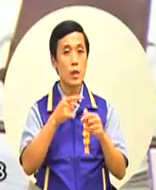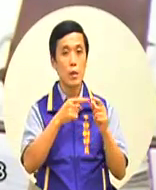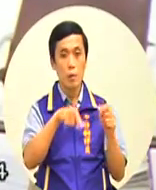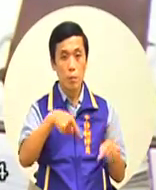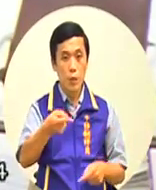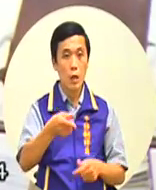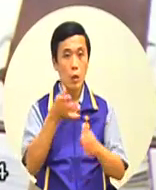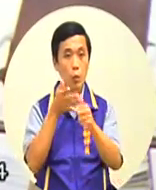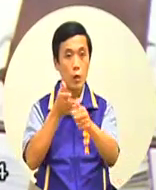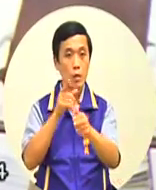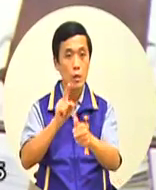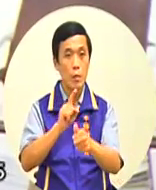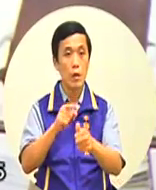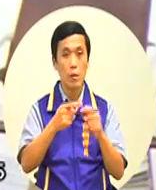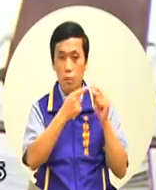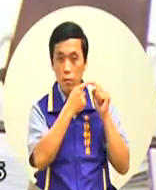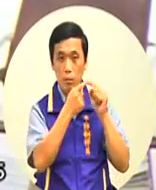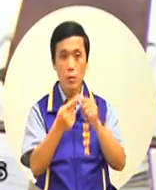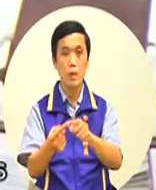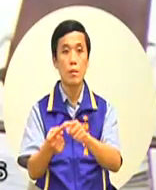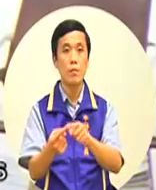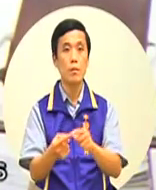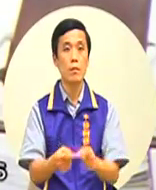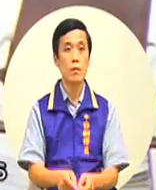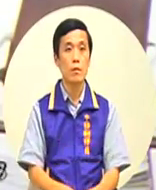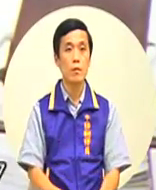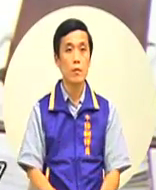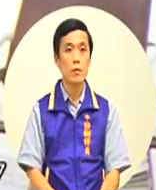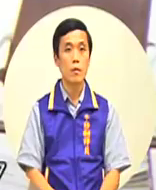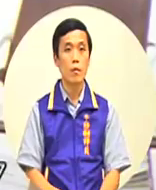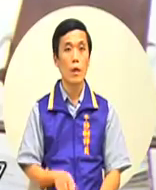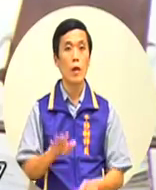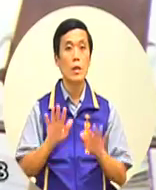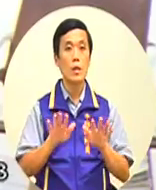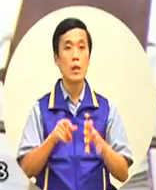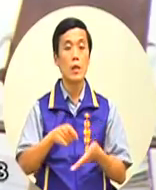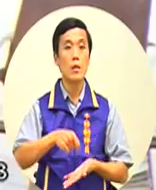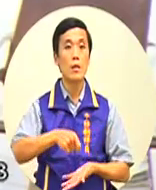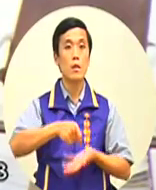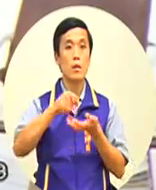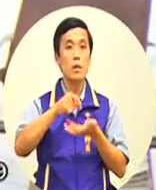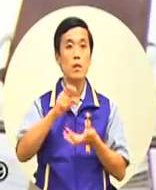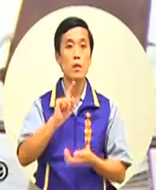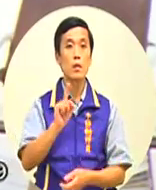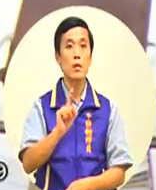问题，好，两个问题我就顺便哈，好来。那我们现在讲到哦，